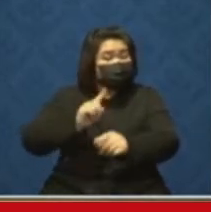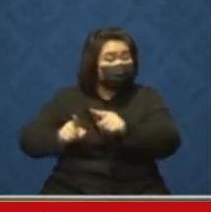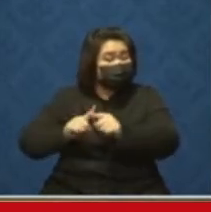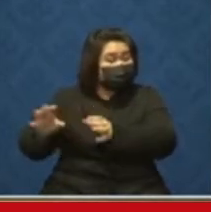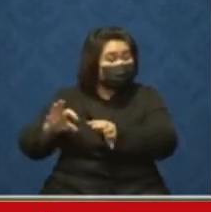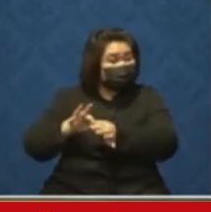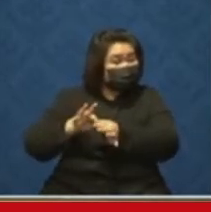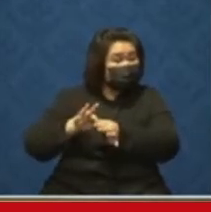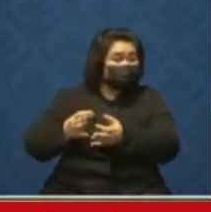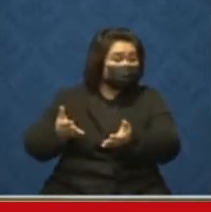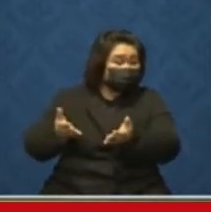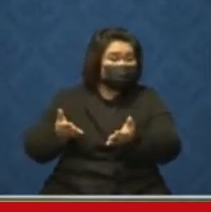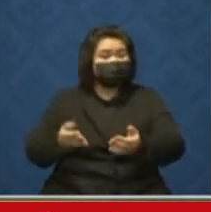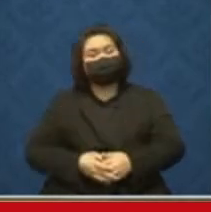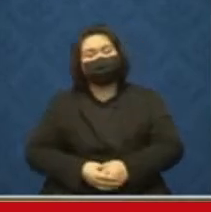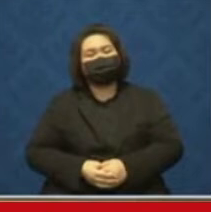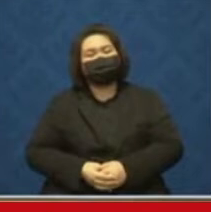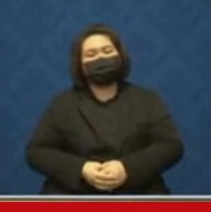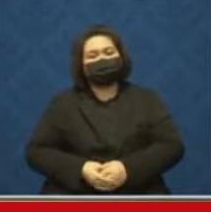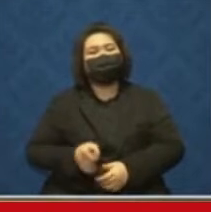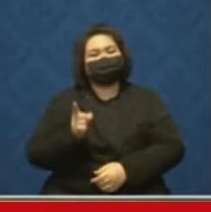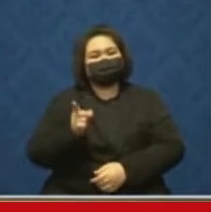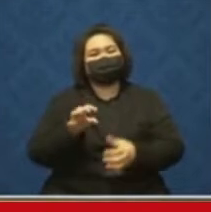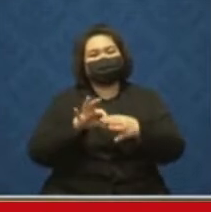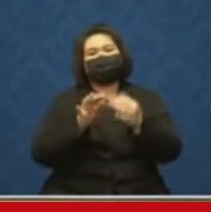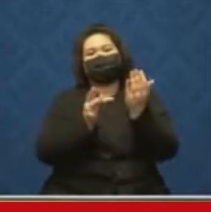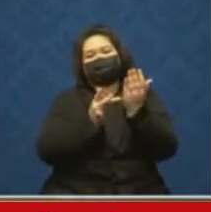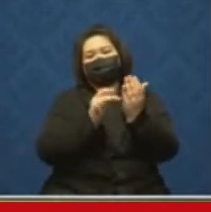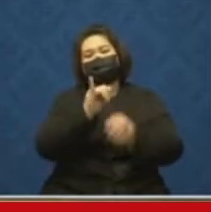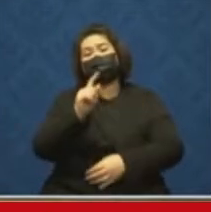แบบเดียวกันนั่คือธรกิจด้าน IT